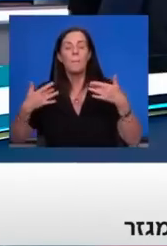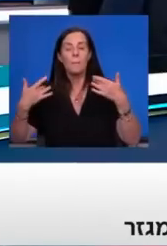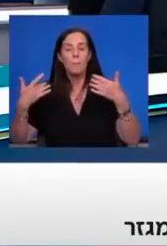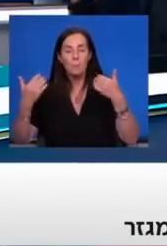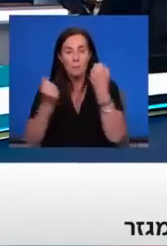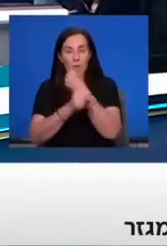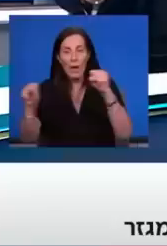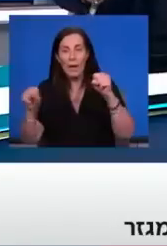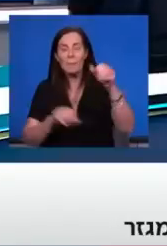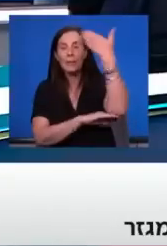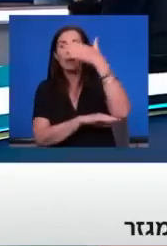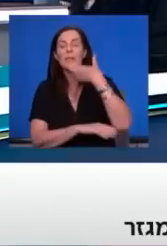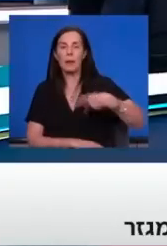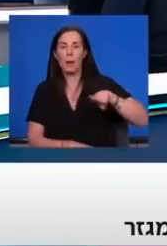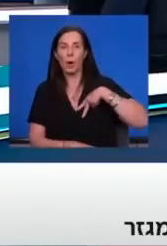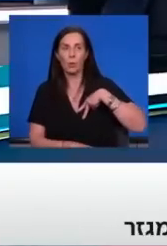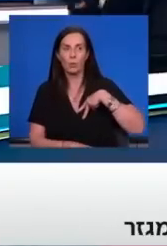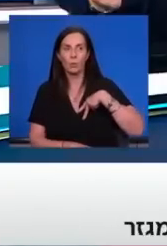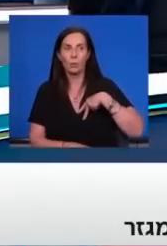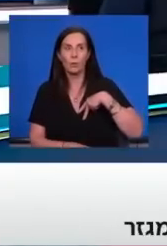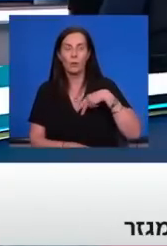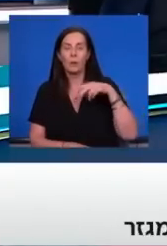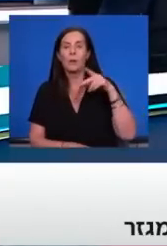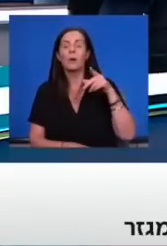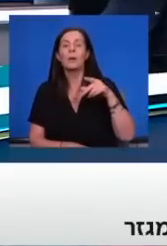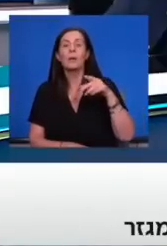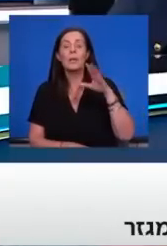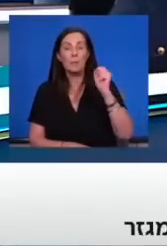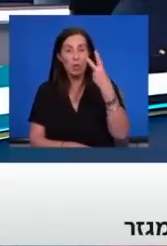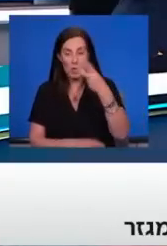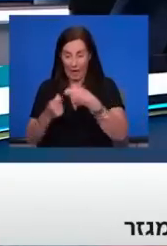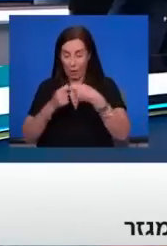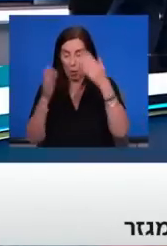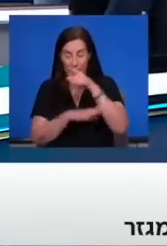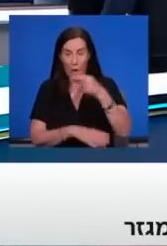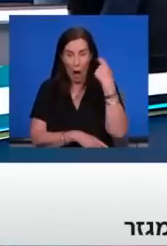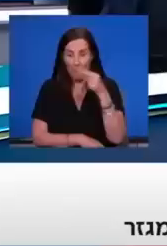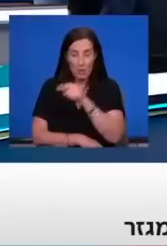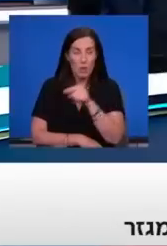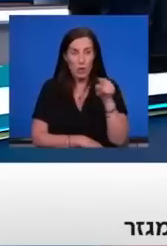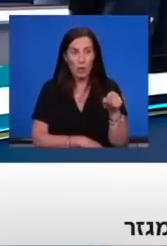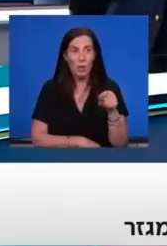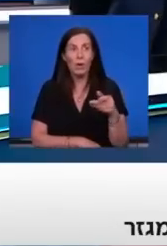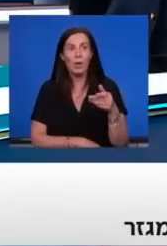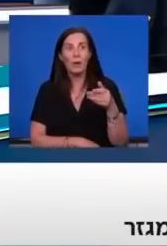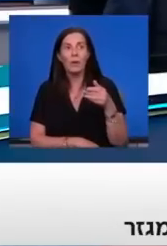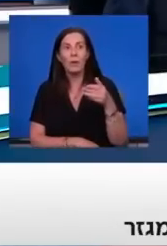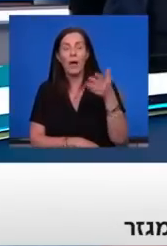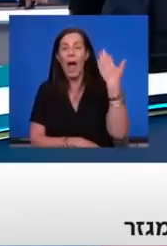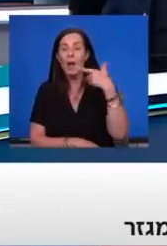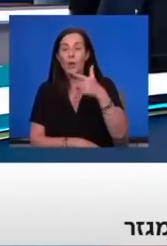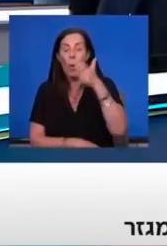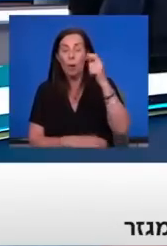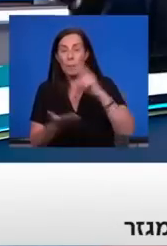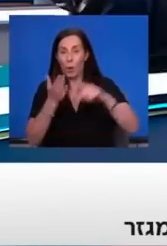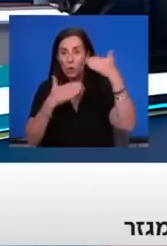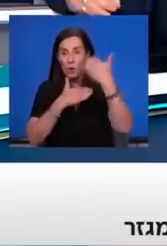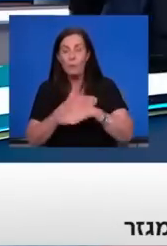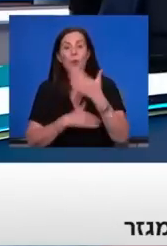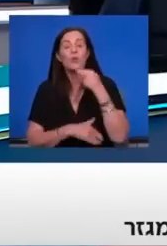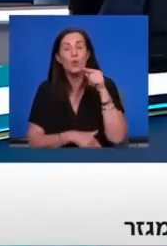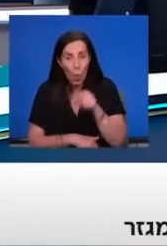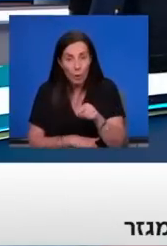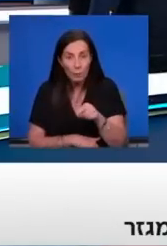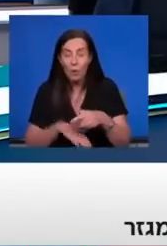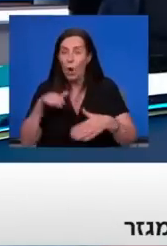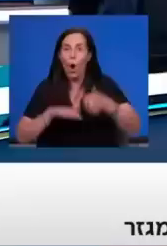אזרחים ישראלים לשני ארגוני טרור. אם שני ארגוני הטרור האלה היו הורגים בחודש האחרון יהודים,